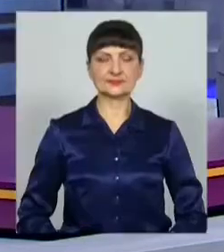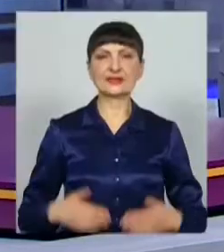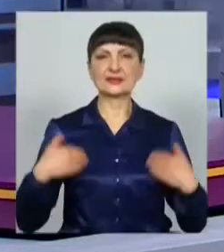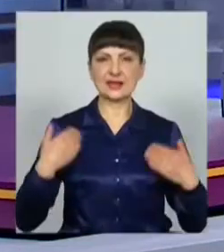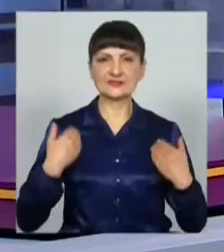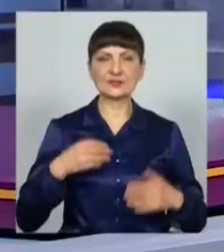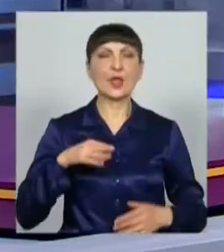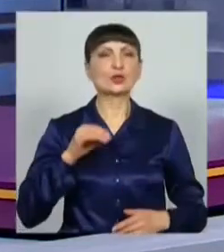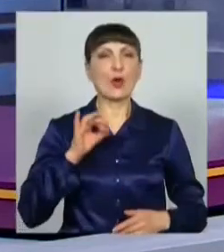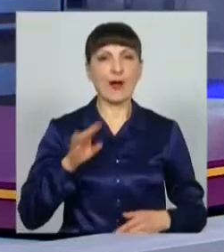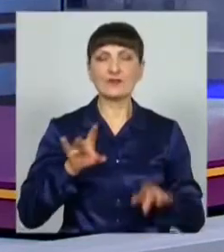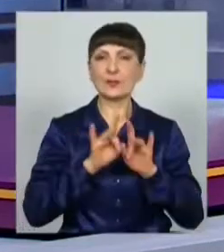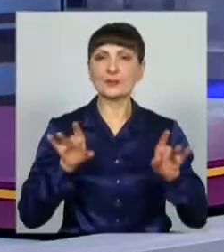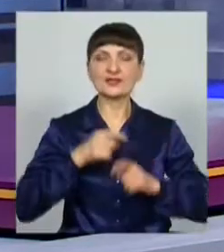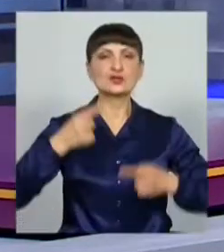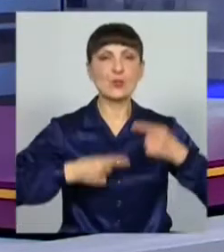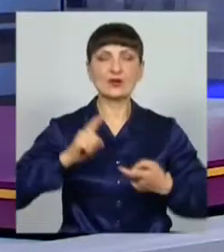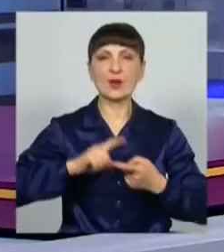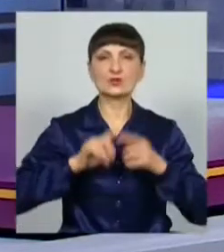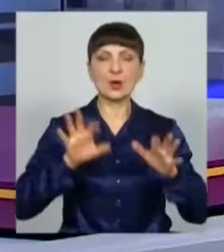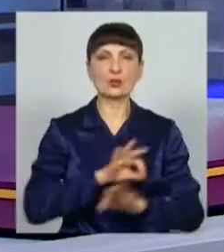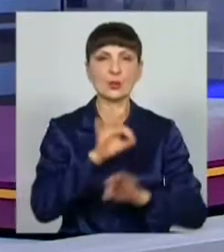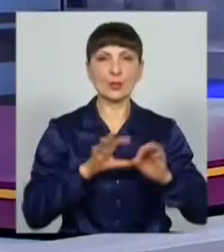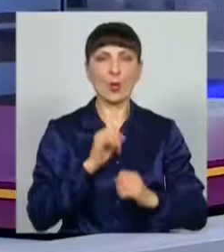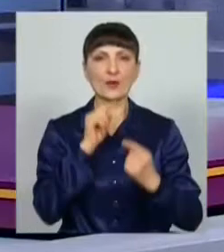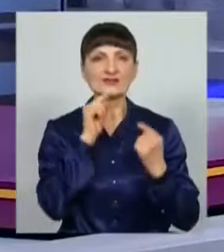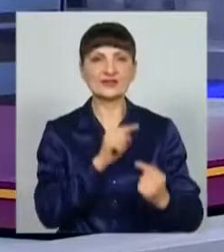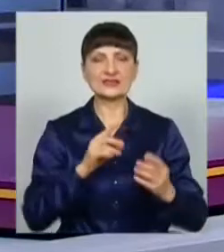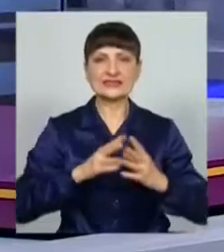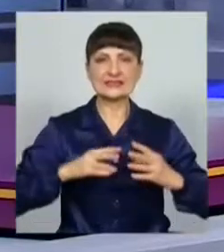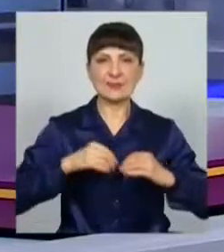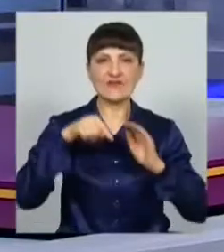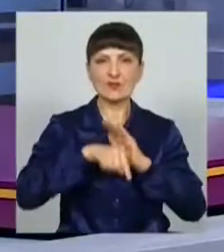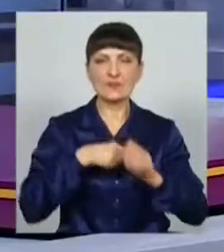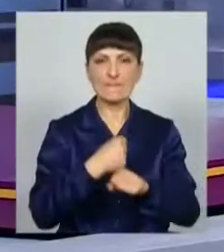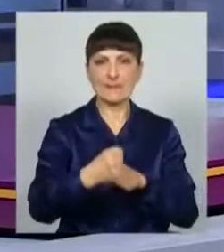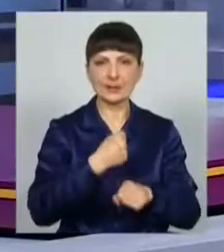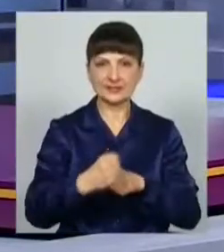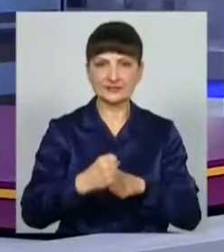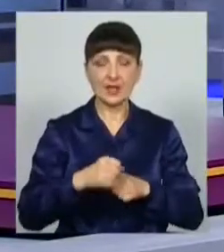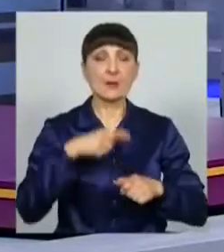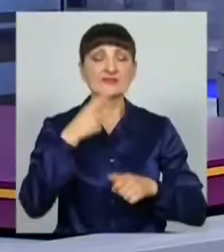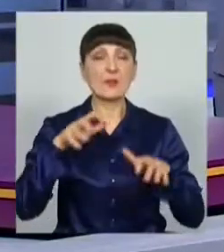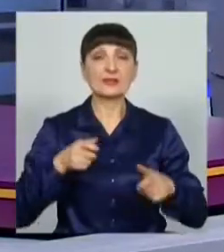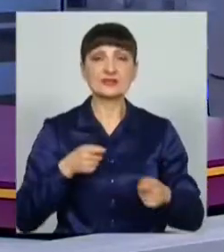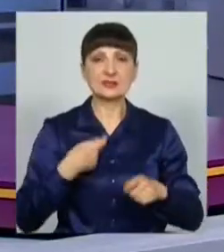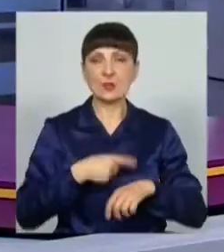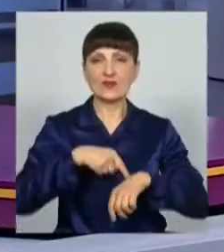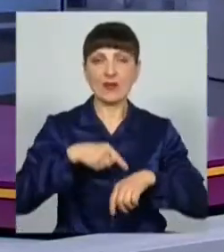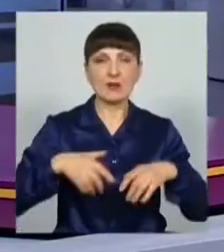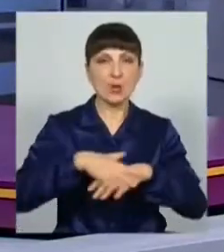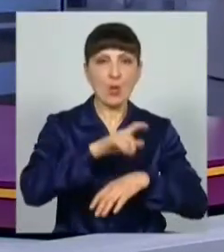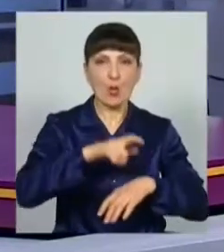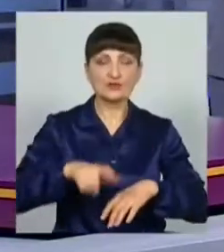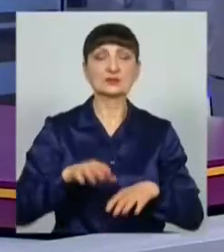Касым-Жомарт Токаев прокомментировал споры вокруг законопроекта о противодействии семейно-бытовому насилию. По словам президента, такая реакция общественности